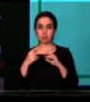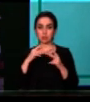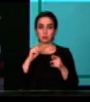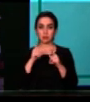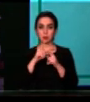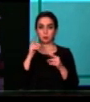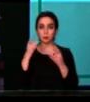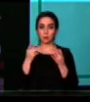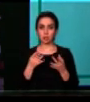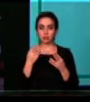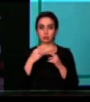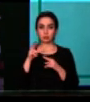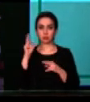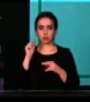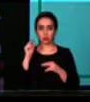к числу M.